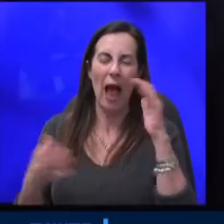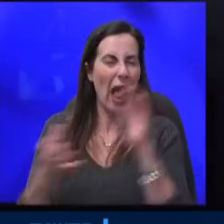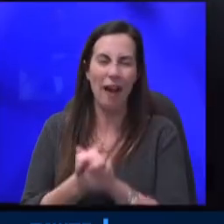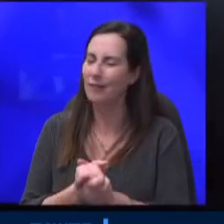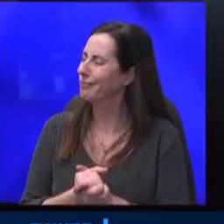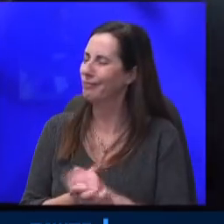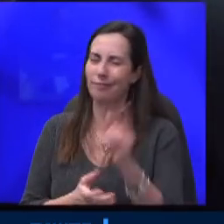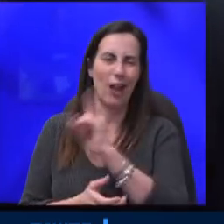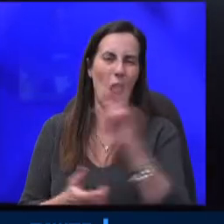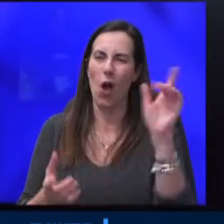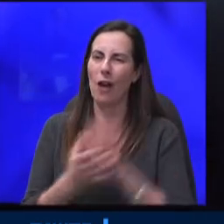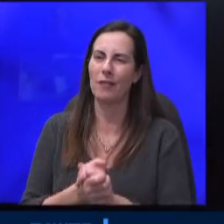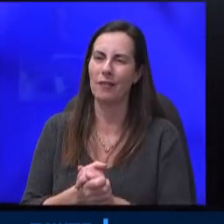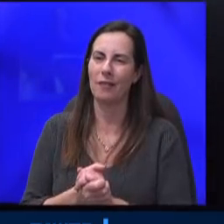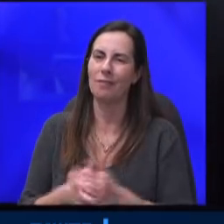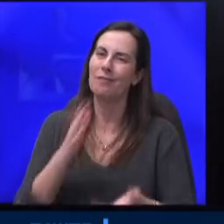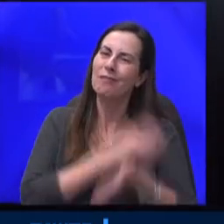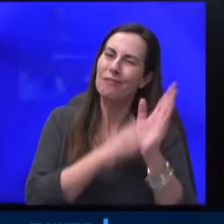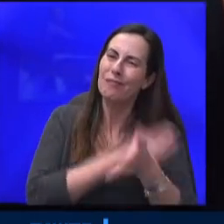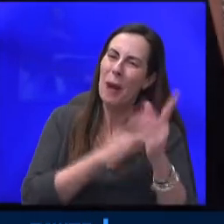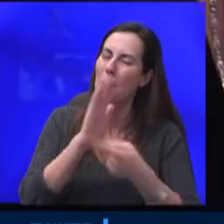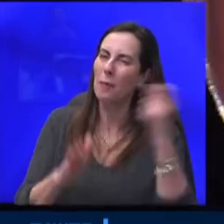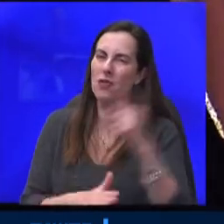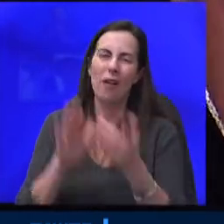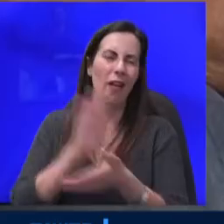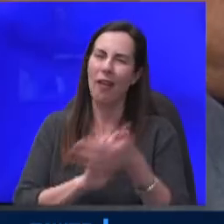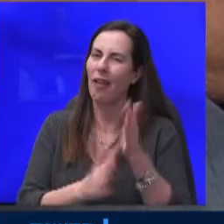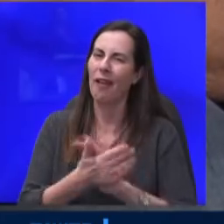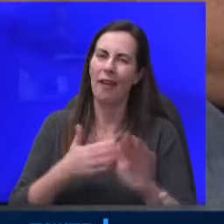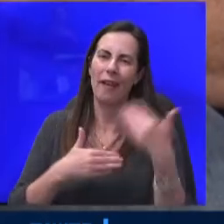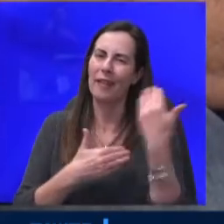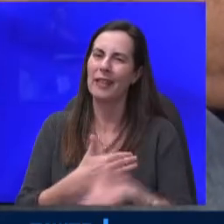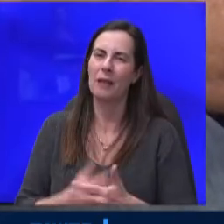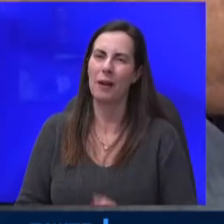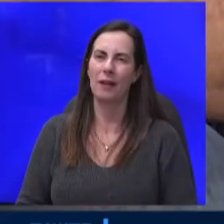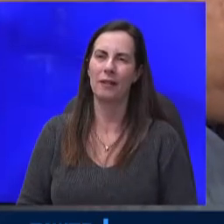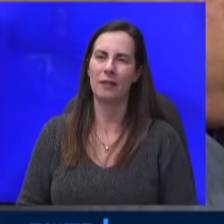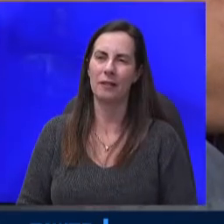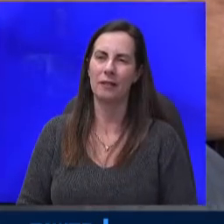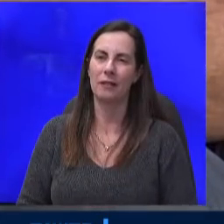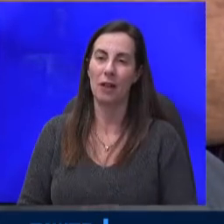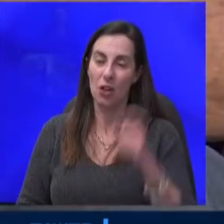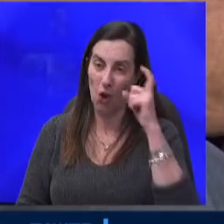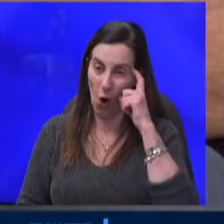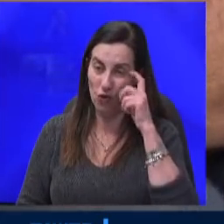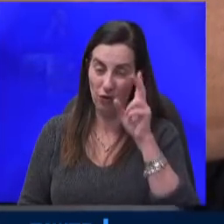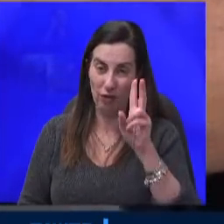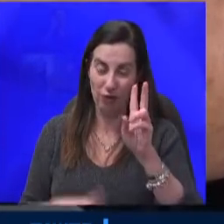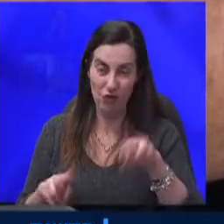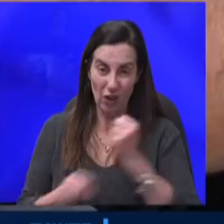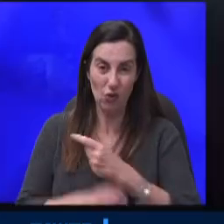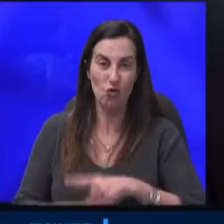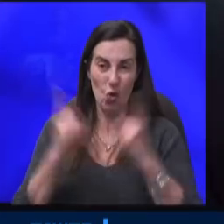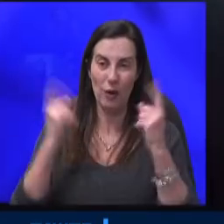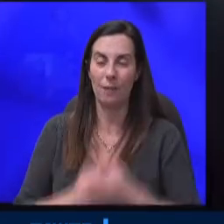חברים, לצאת פעם בשבוע, כבר אין את זה. אתה חושב שדברים היו יכולים להיראות אחרת? אני לא